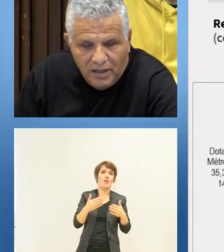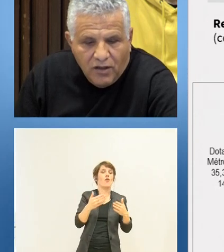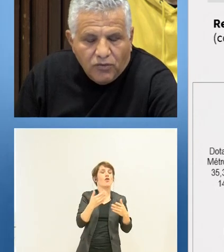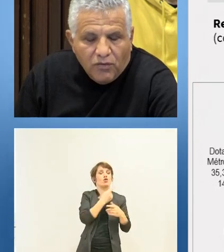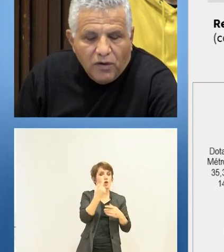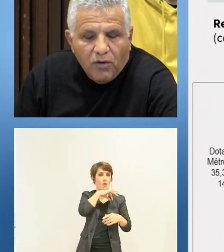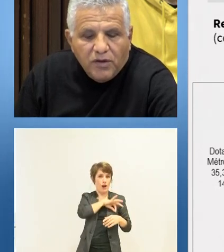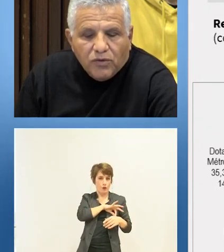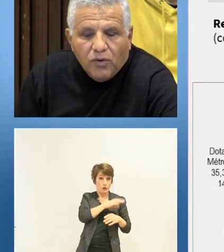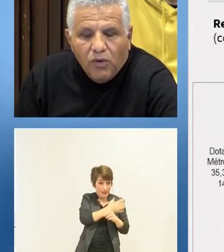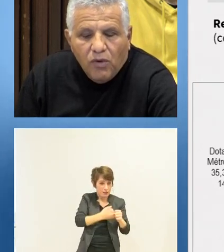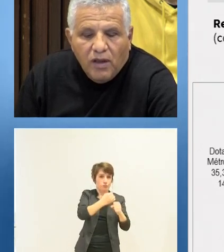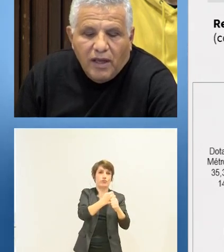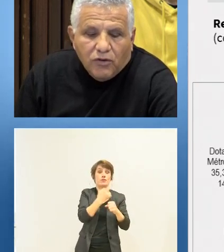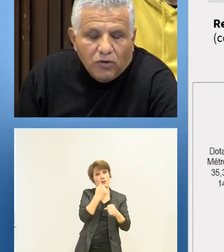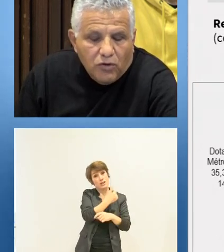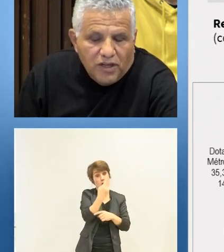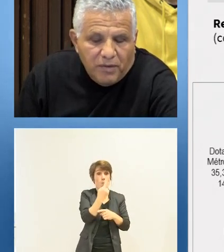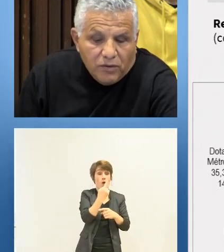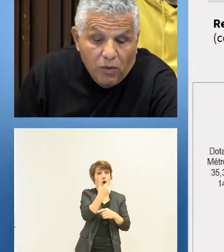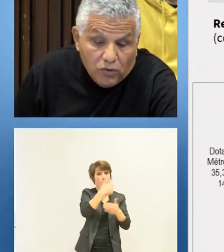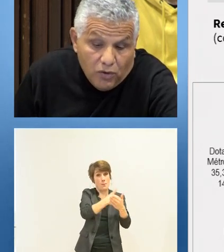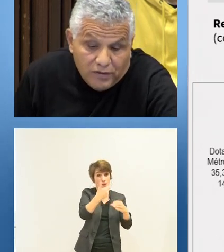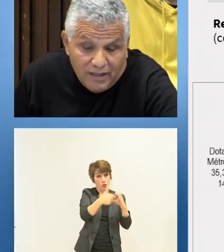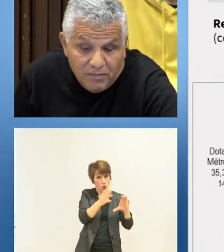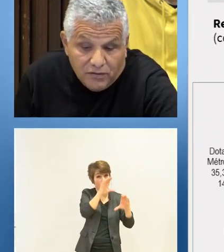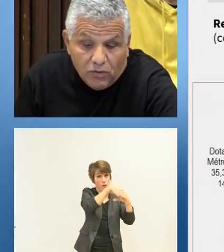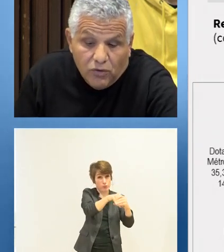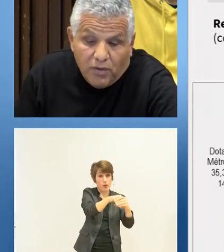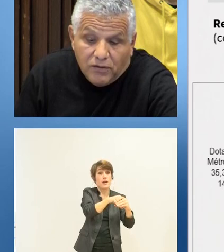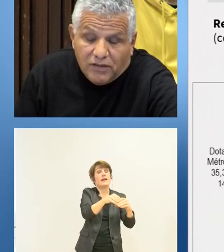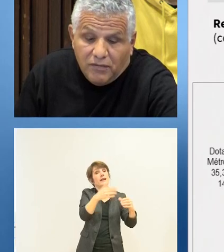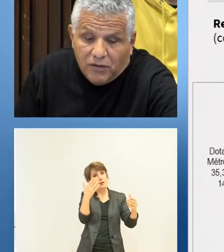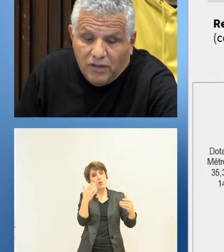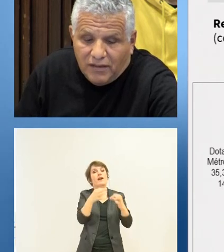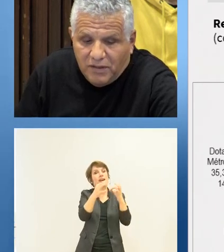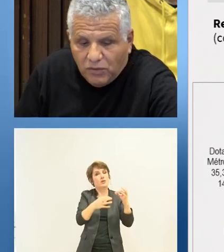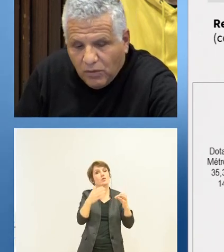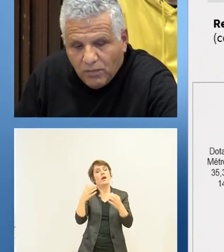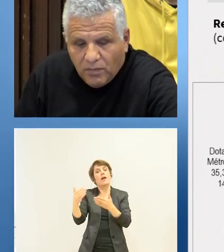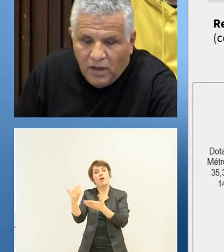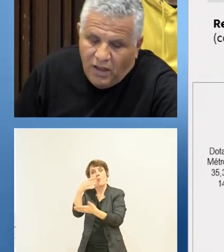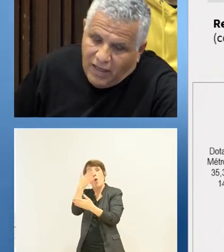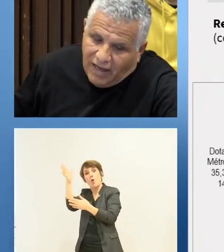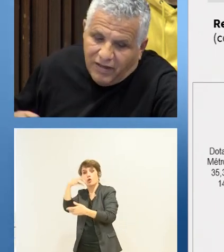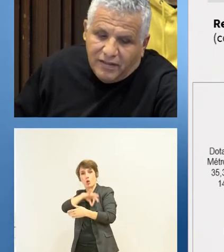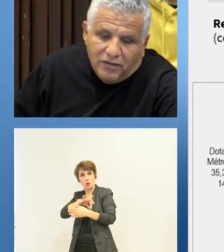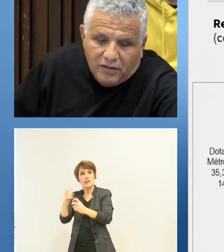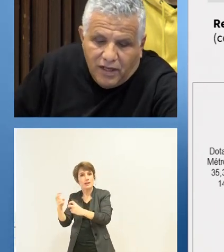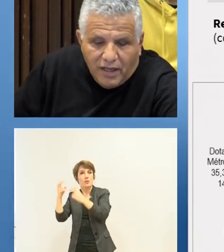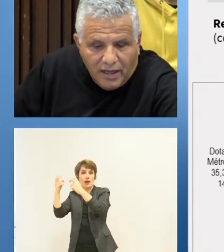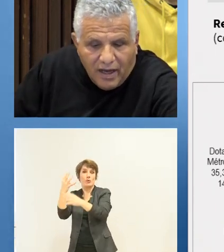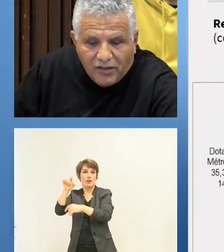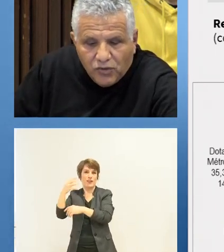budget sans viron 1 millions d'euros et donc le chapitre autres recettes baissent donc de près de 5,4 millions d'euros et avec